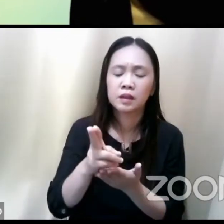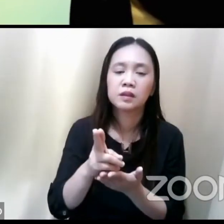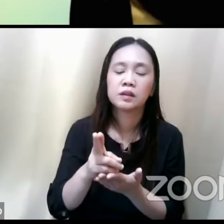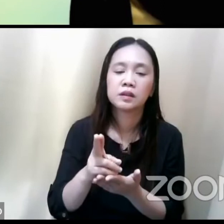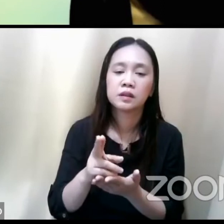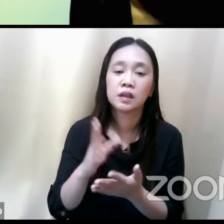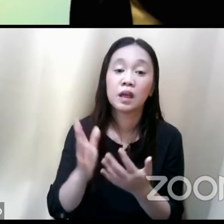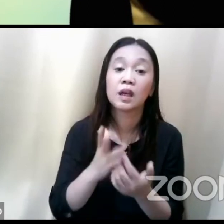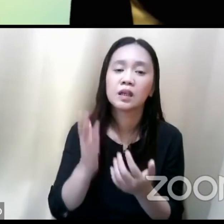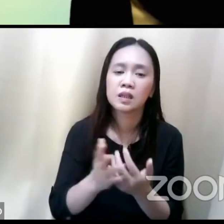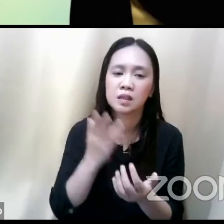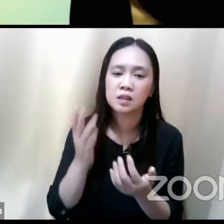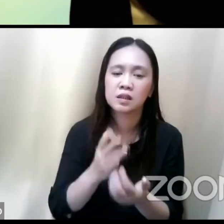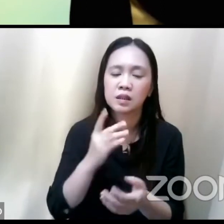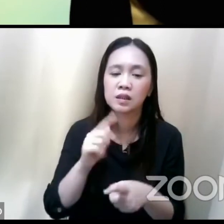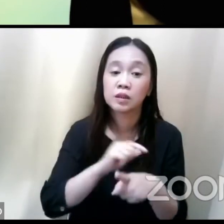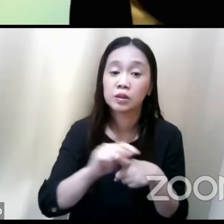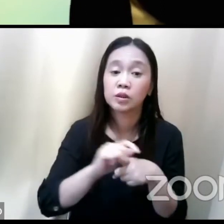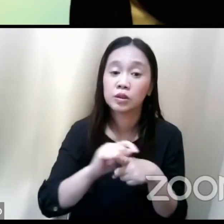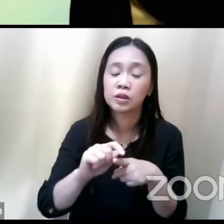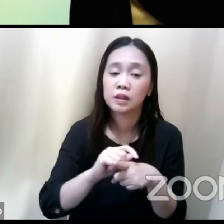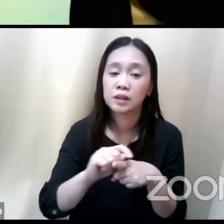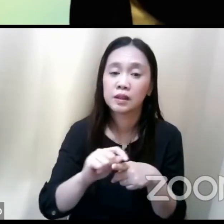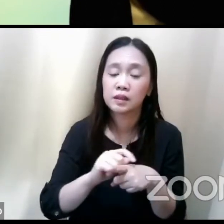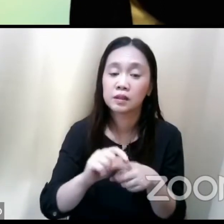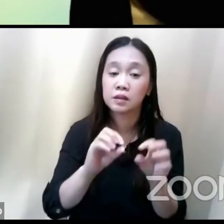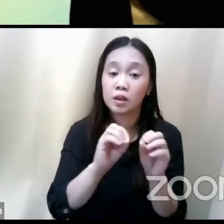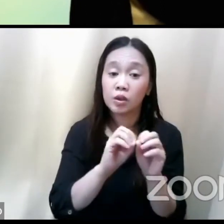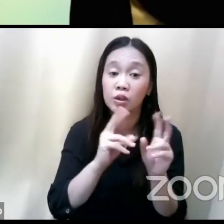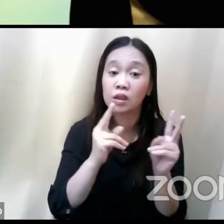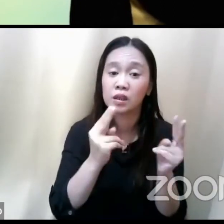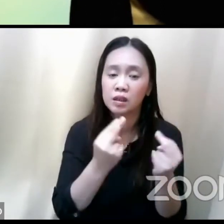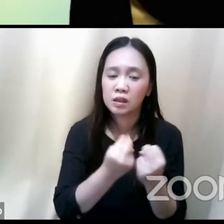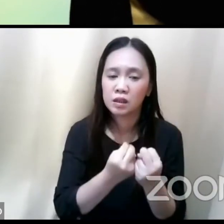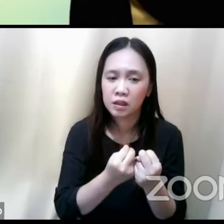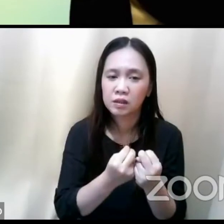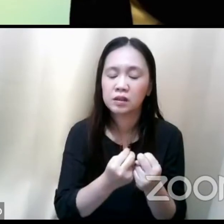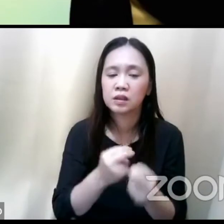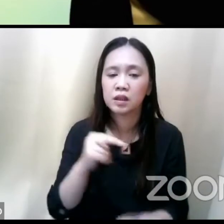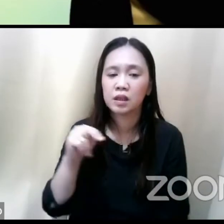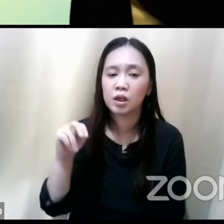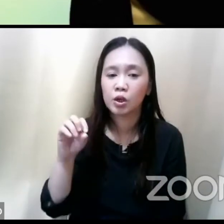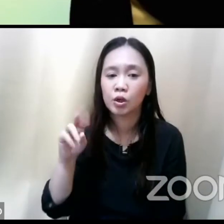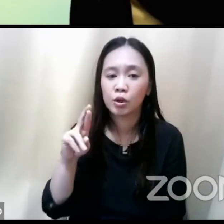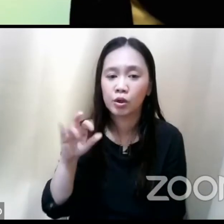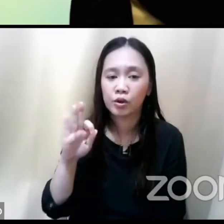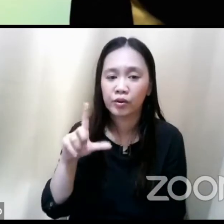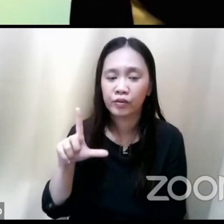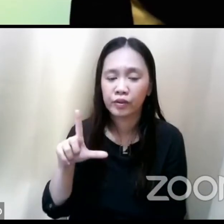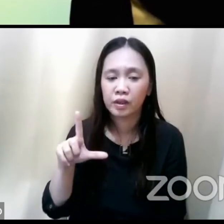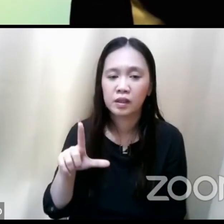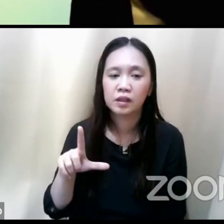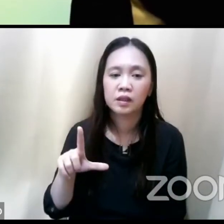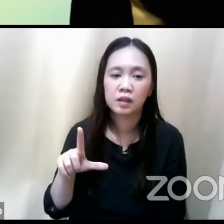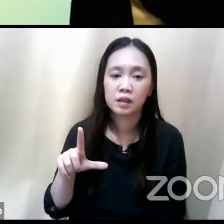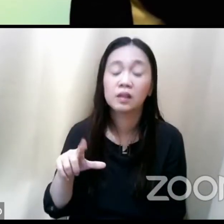ng turo or ng training sa isang organization like Norphil, no? Naki-cater out na nila